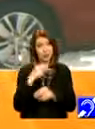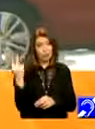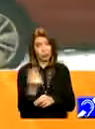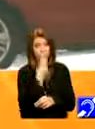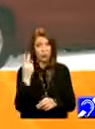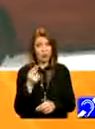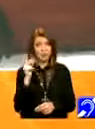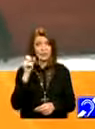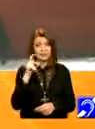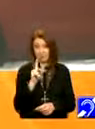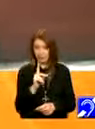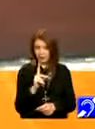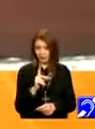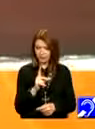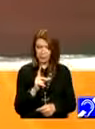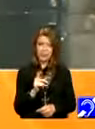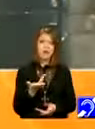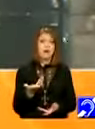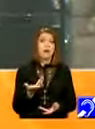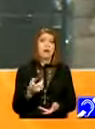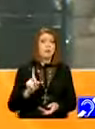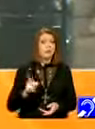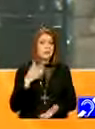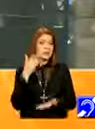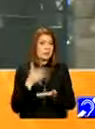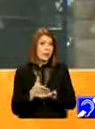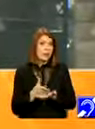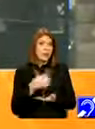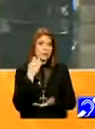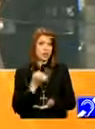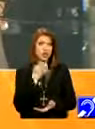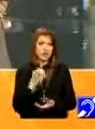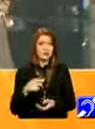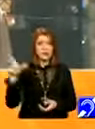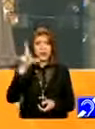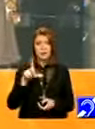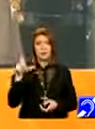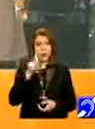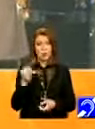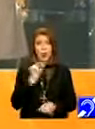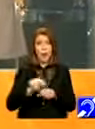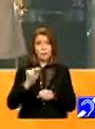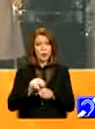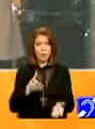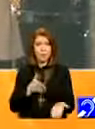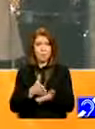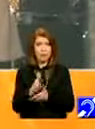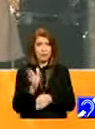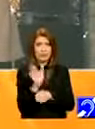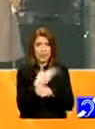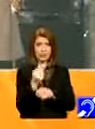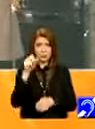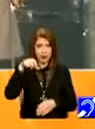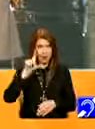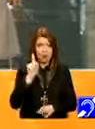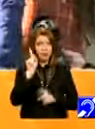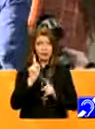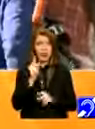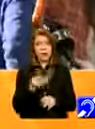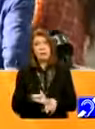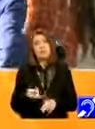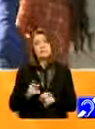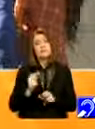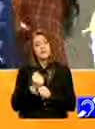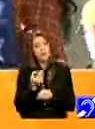cu socialdemocrații. Practic, trebuie să stabilească în ședința de luni a Biroului Permanent Național dacă vor reface